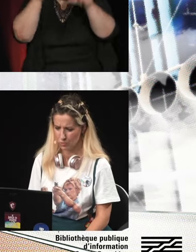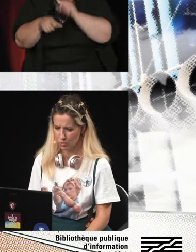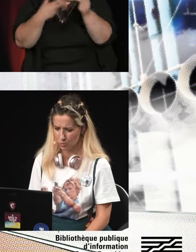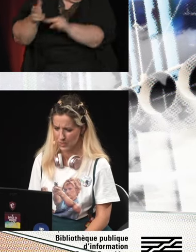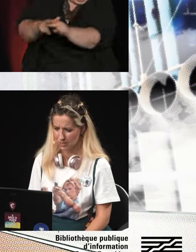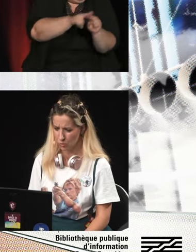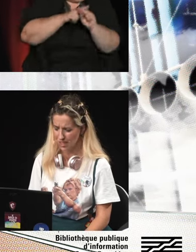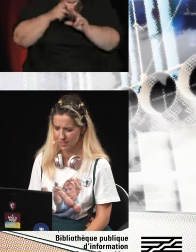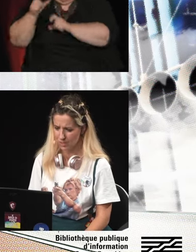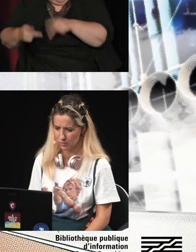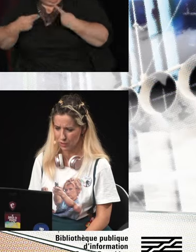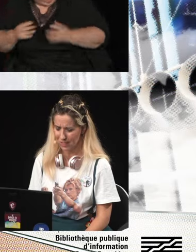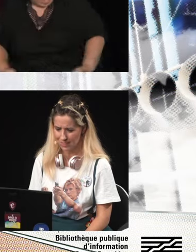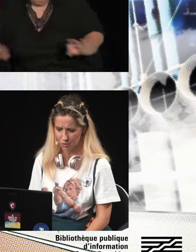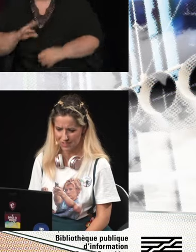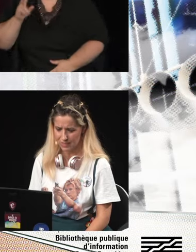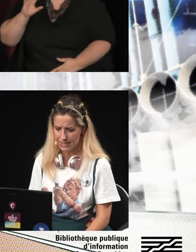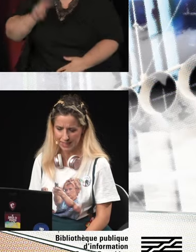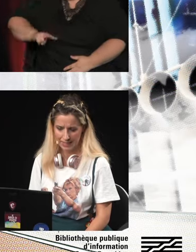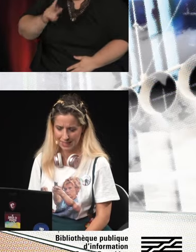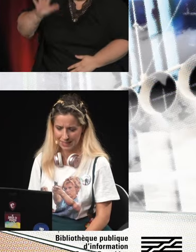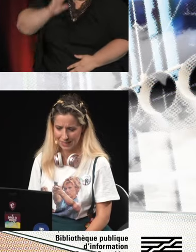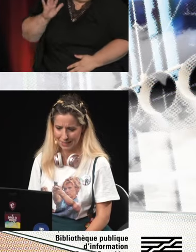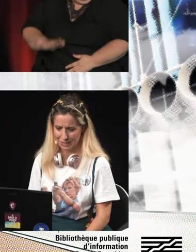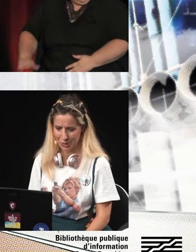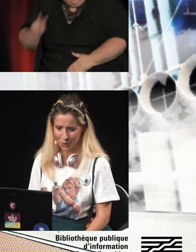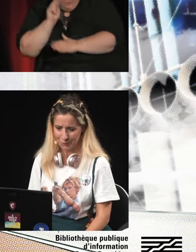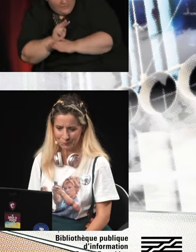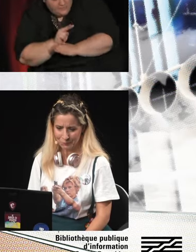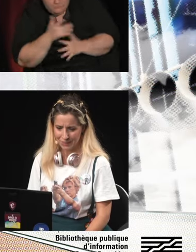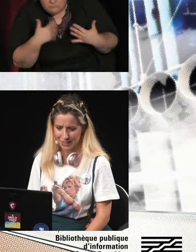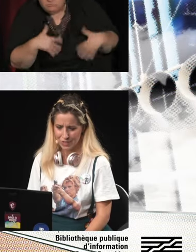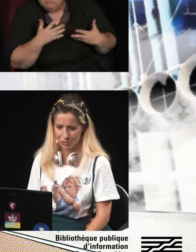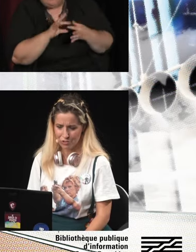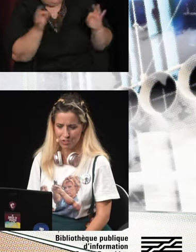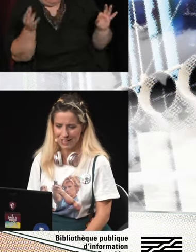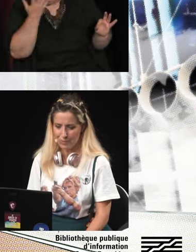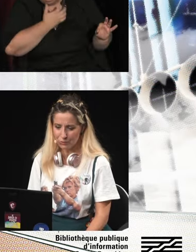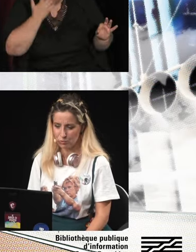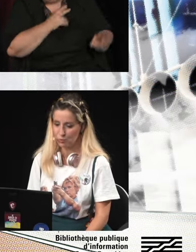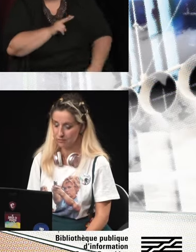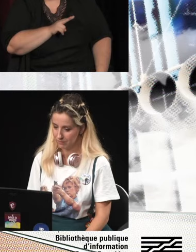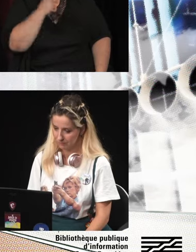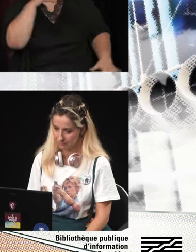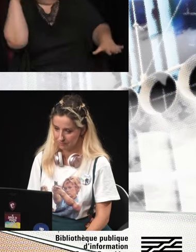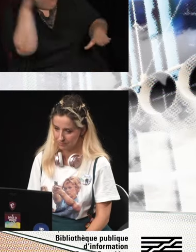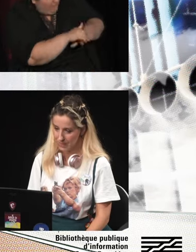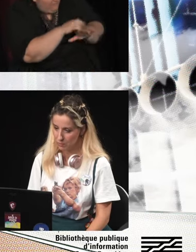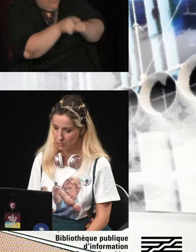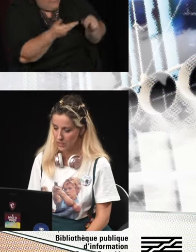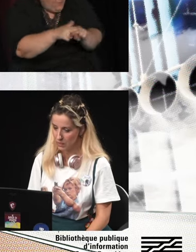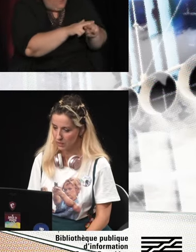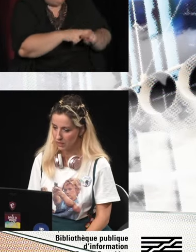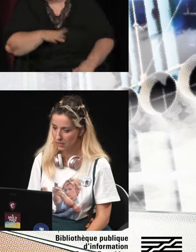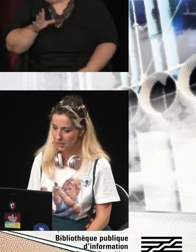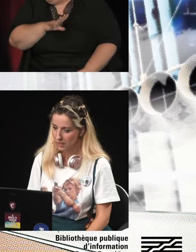que je me rends compte de ça. Je regardais ça quand j'étais petite. Et je réalisais pas du tout. Madame,